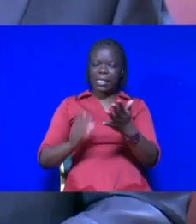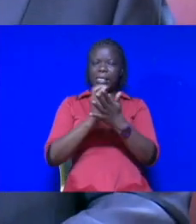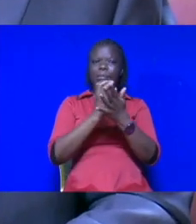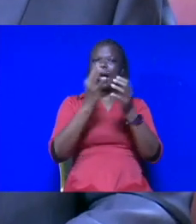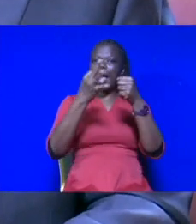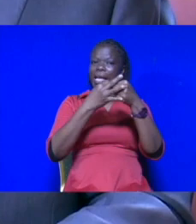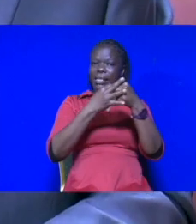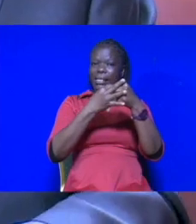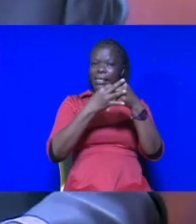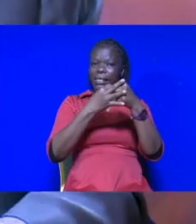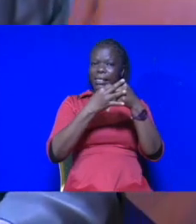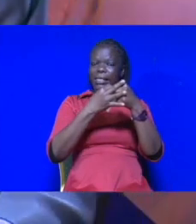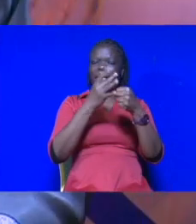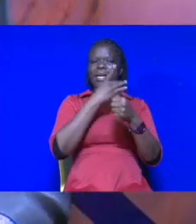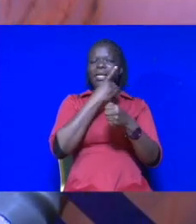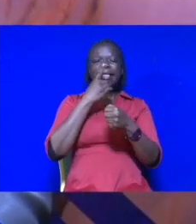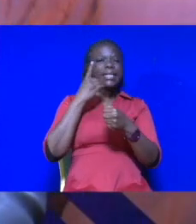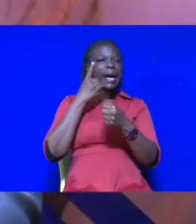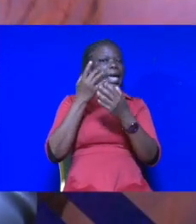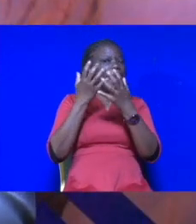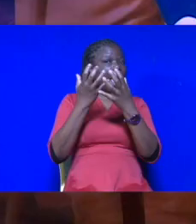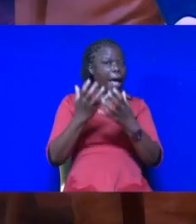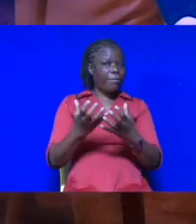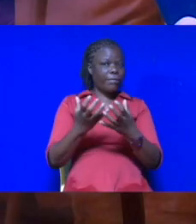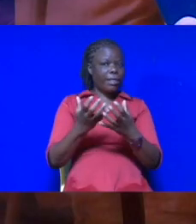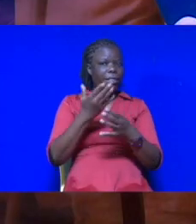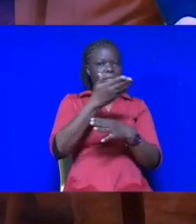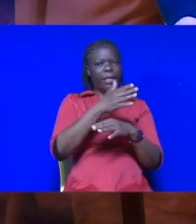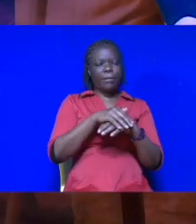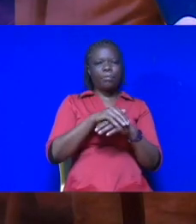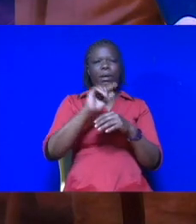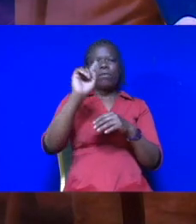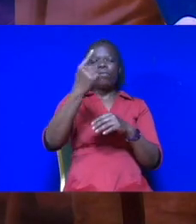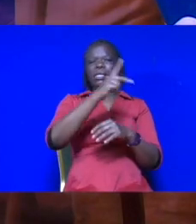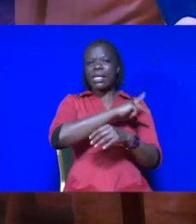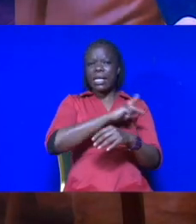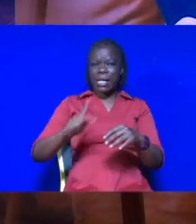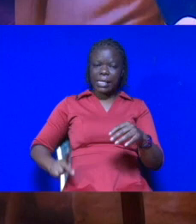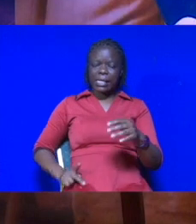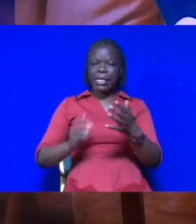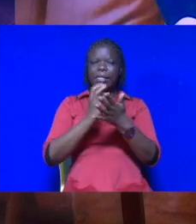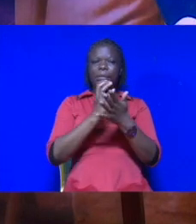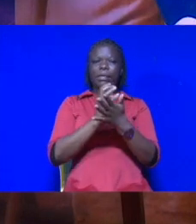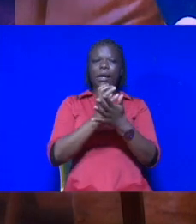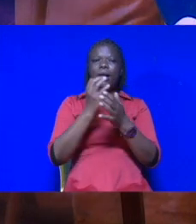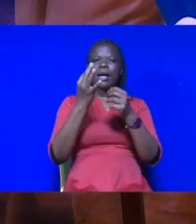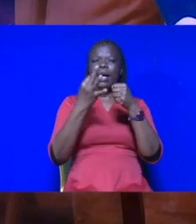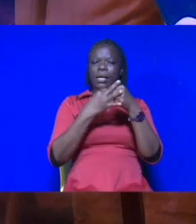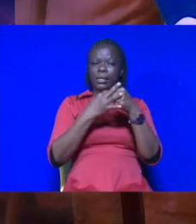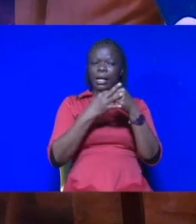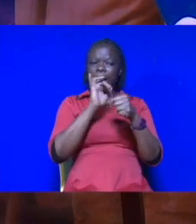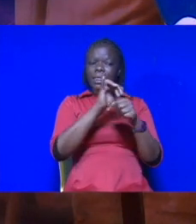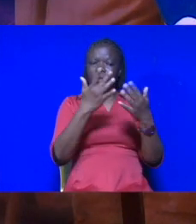wa ajabu sana. Ukame umekuwa mwingi sana. Nazungumza Wafalme wa kwanza sura ya 18. Hapo ndipo